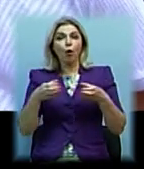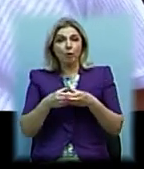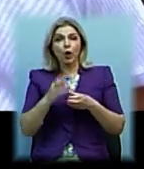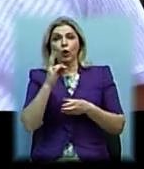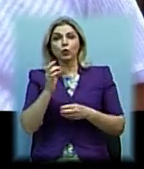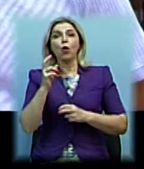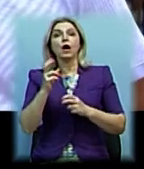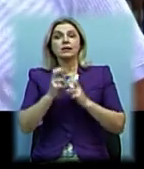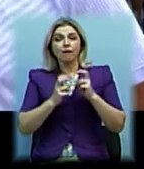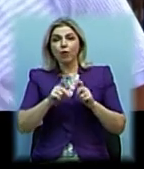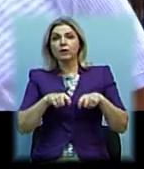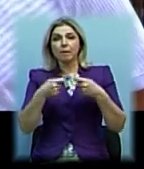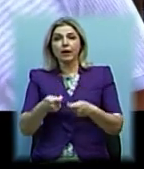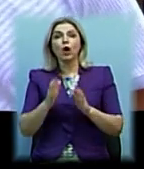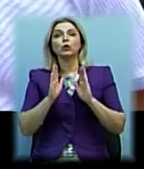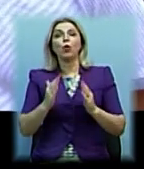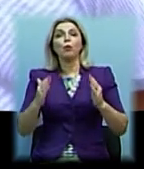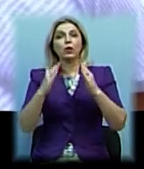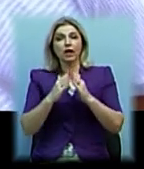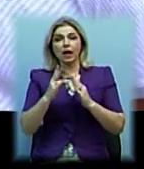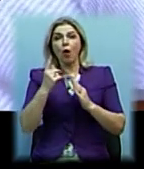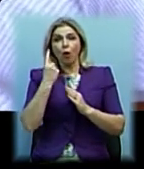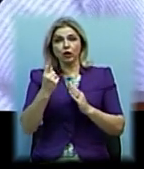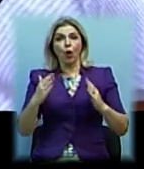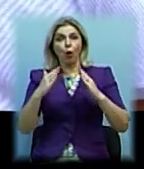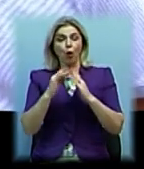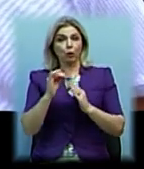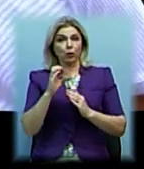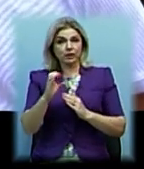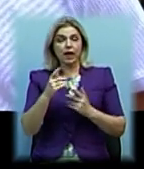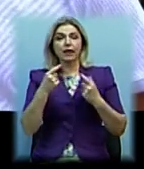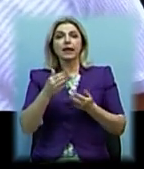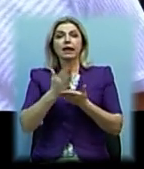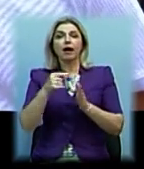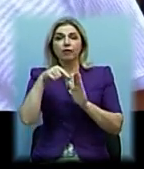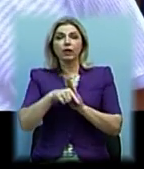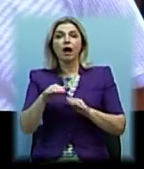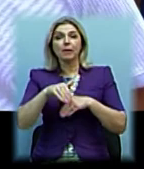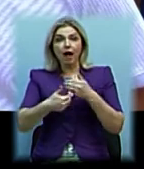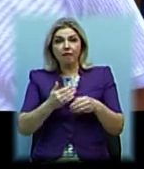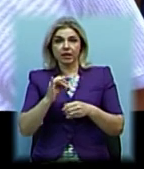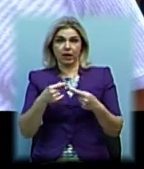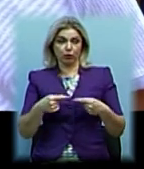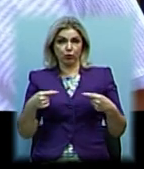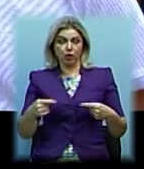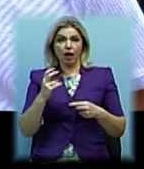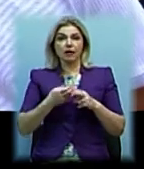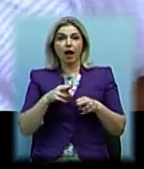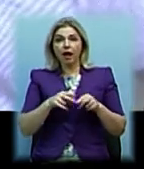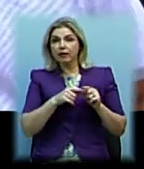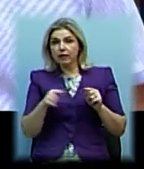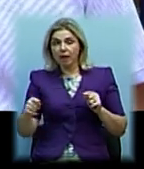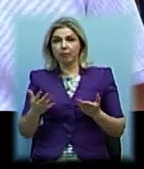спорткомплекс, а передає тільки будівлю, тобто один корпус, де розташовані секція плавання і таке інше. На цьому моменті